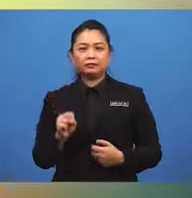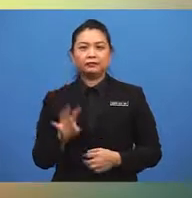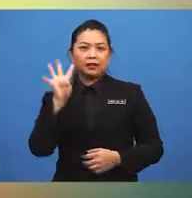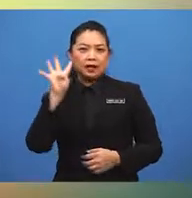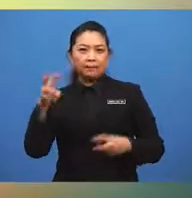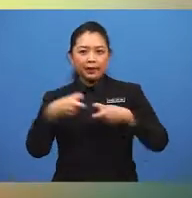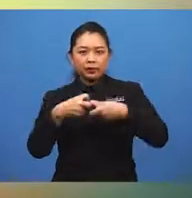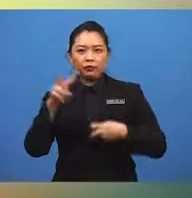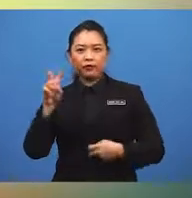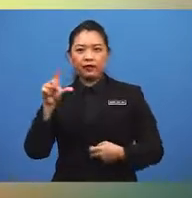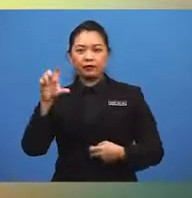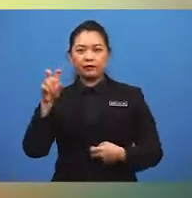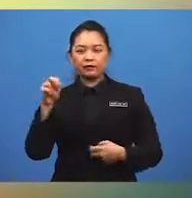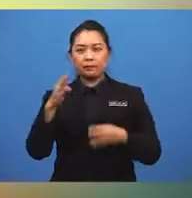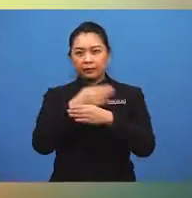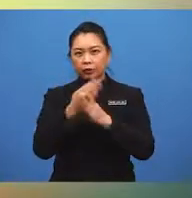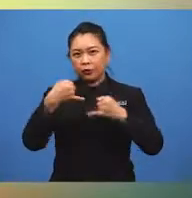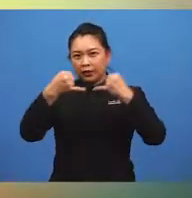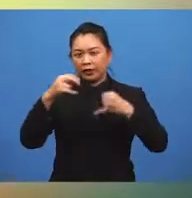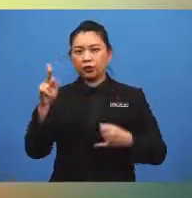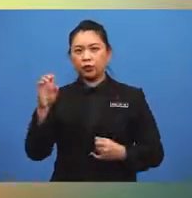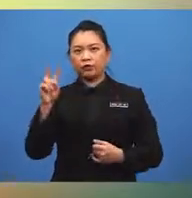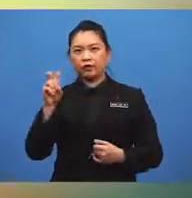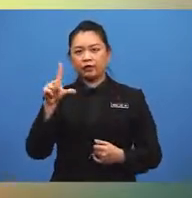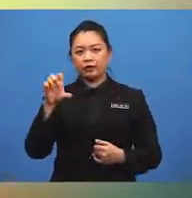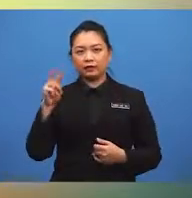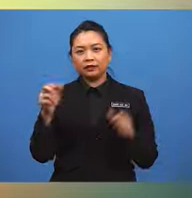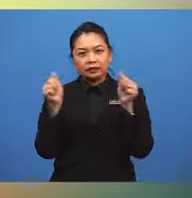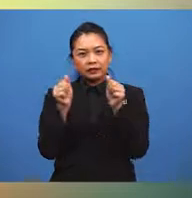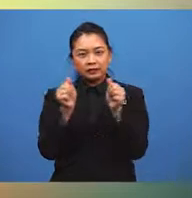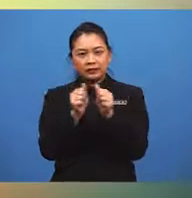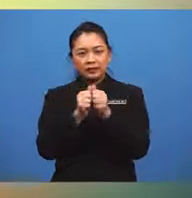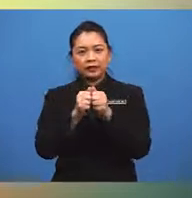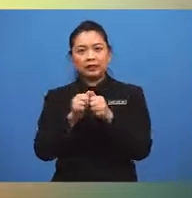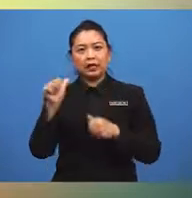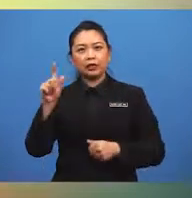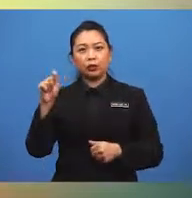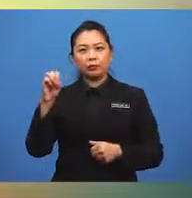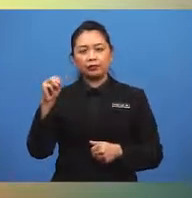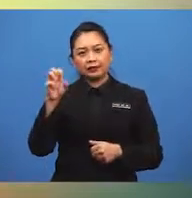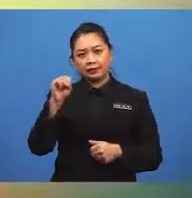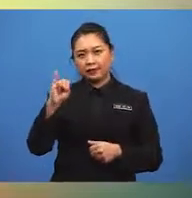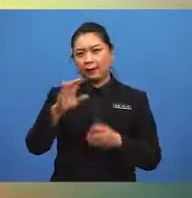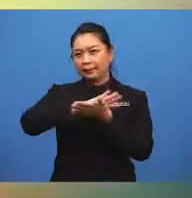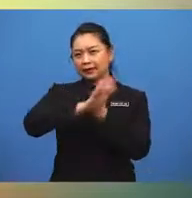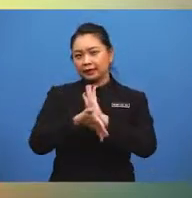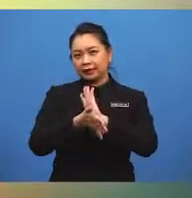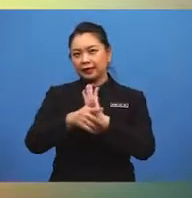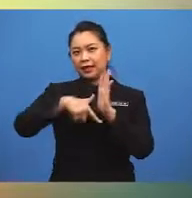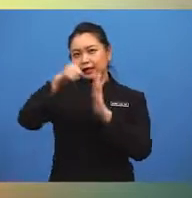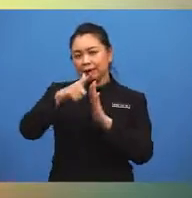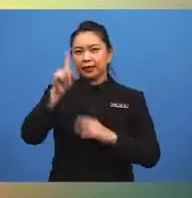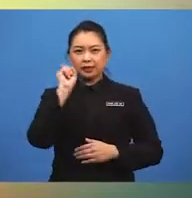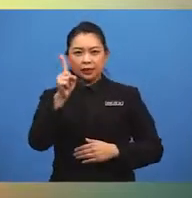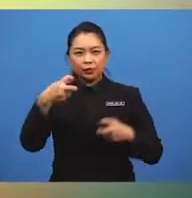4 elektron valen membentuk ikatan kovalen dengan atom silikon, menjadikan lebihan